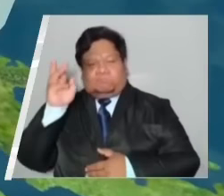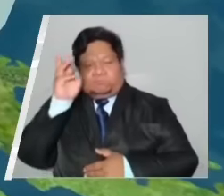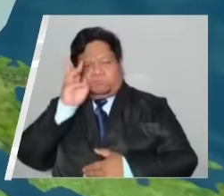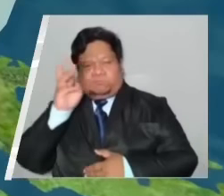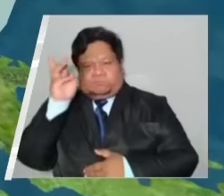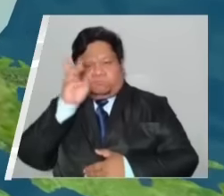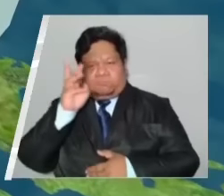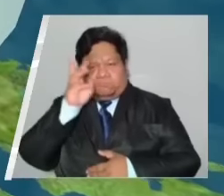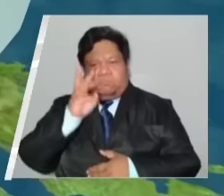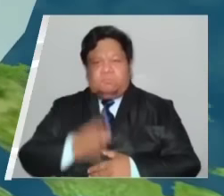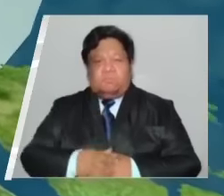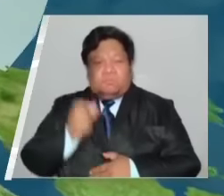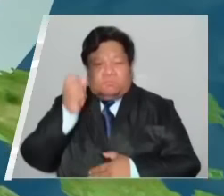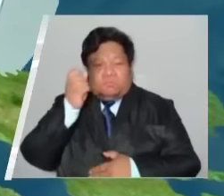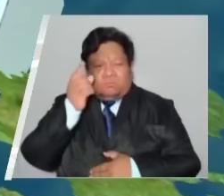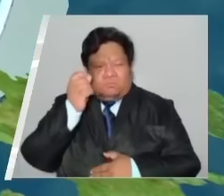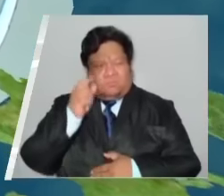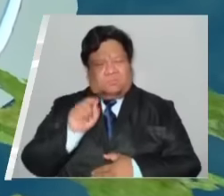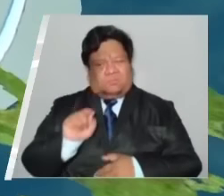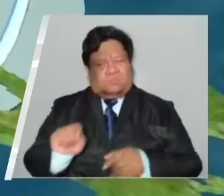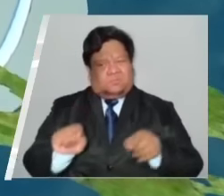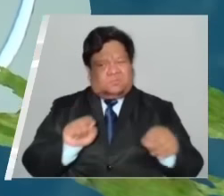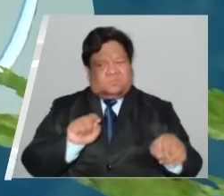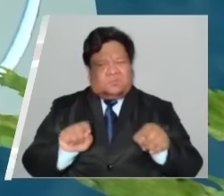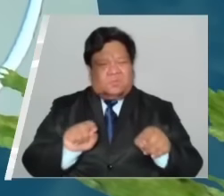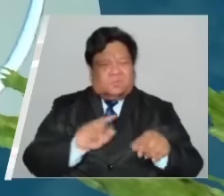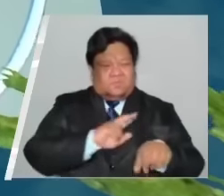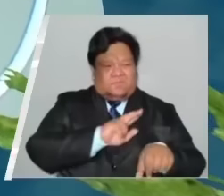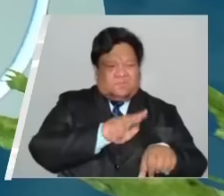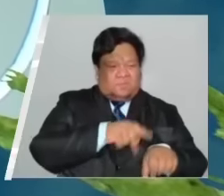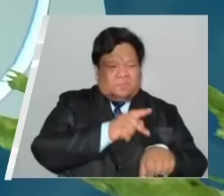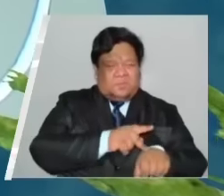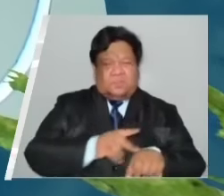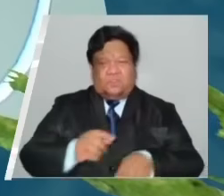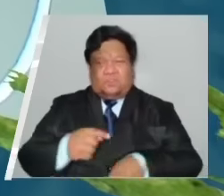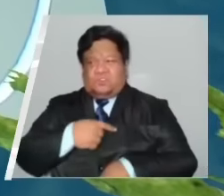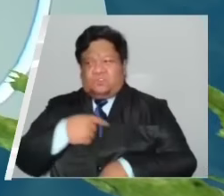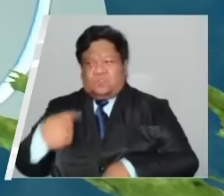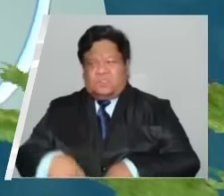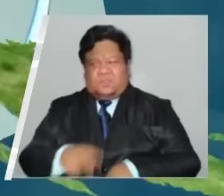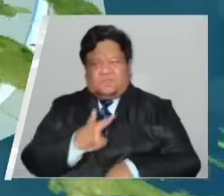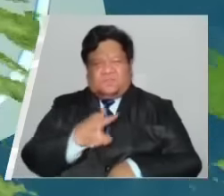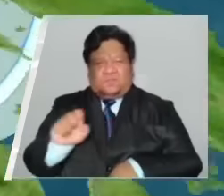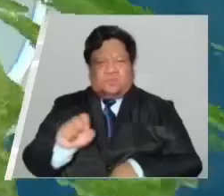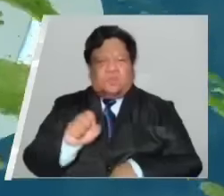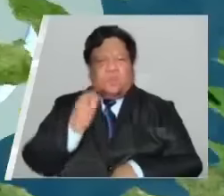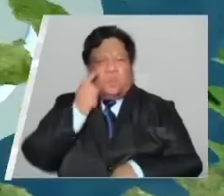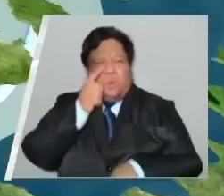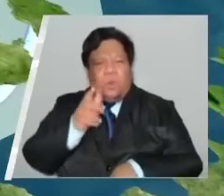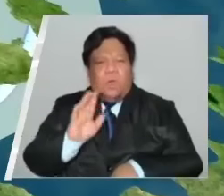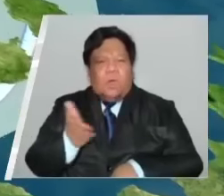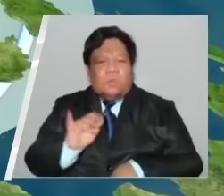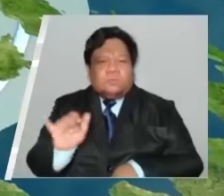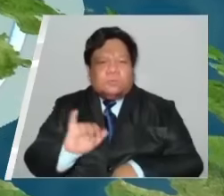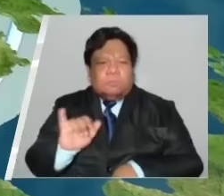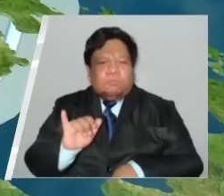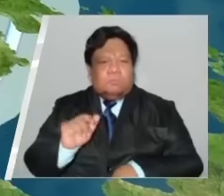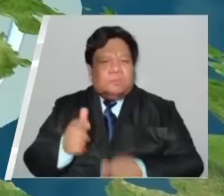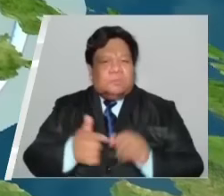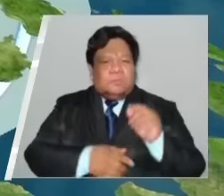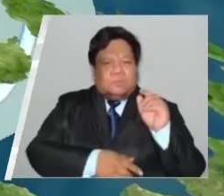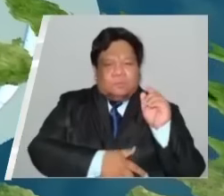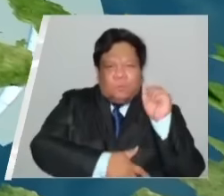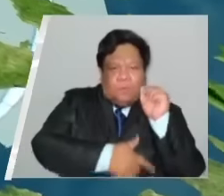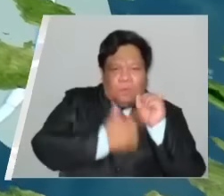and Aquatic Resources malapit sa Bajo de Masinloc sa West Philippine Sea. Sa Eskwadra Shoal, isa pang barko ng BFAR ang binanggari